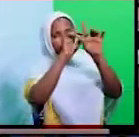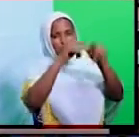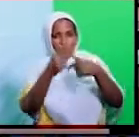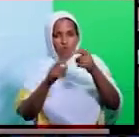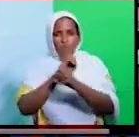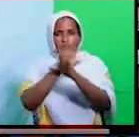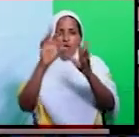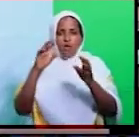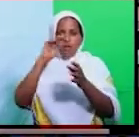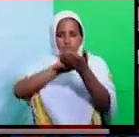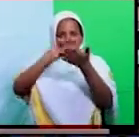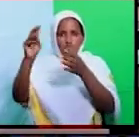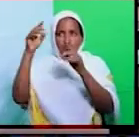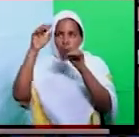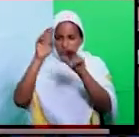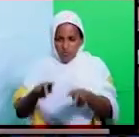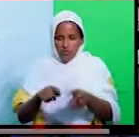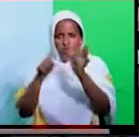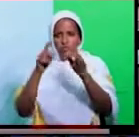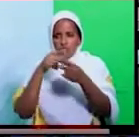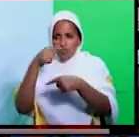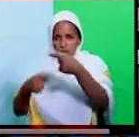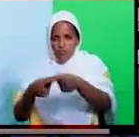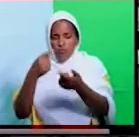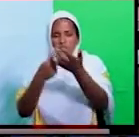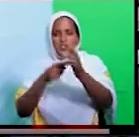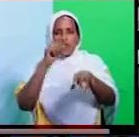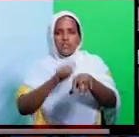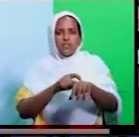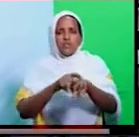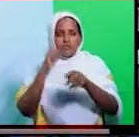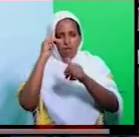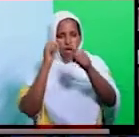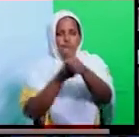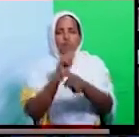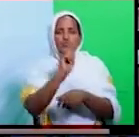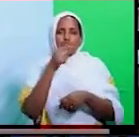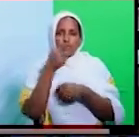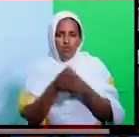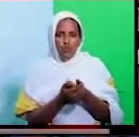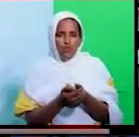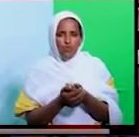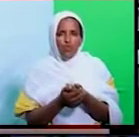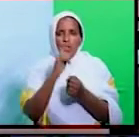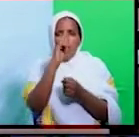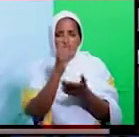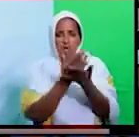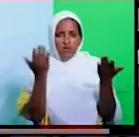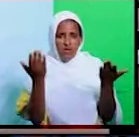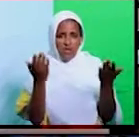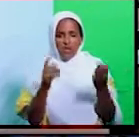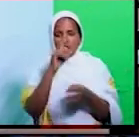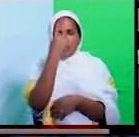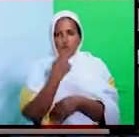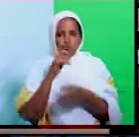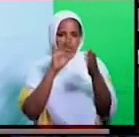ቃሉ ያለበትን መጽሐፍ እንድናከብረው የሚያደርገን፣ ከሌላው መጽሐፍ ለይተን እንድንስመው፣ እንድናከብረው፣ እንድንሸከመው የሚያደርገን ለቃሉ